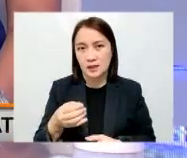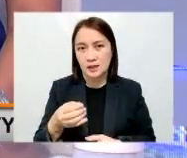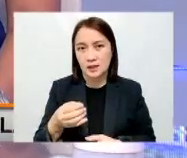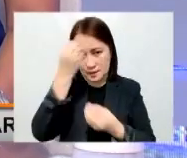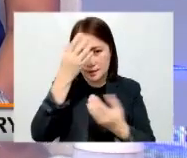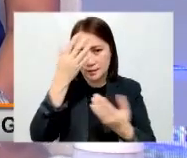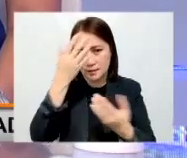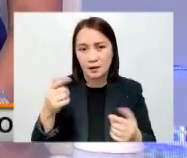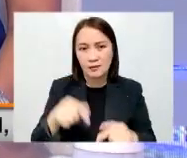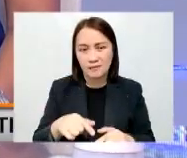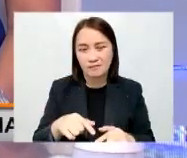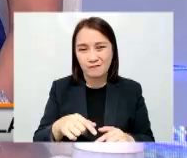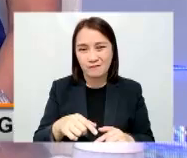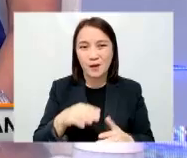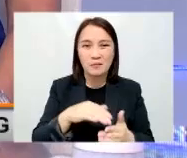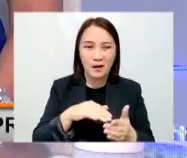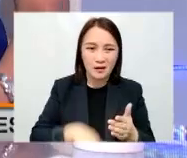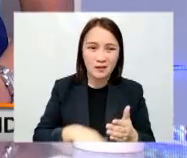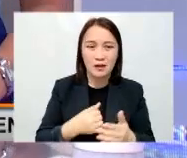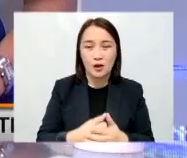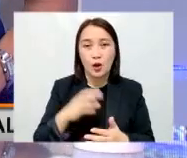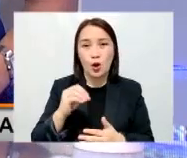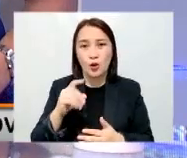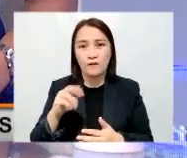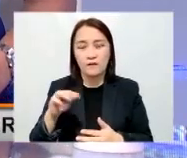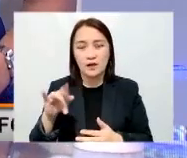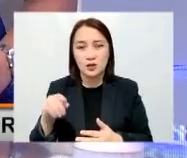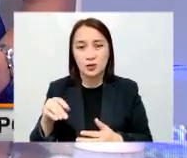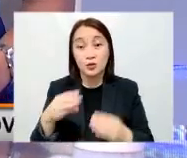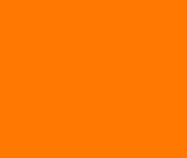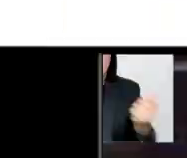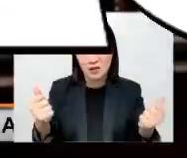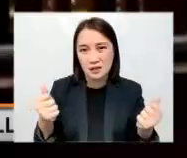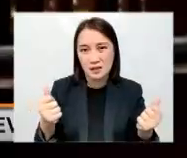nilang tuldukan. Kung paano, alamin sa Frontline Report ni Marlene Alcaide.